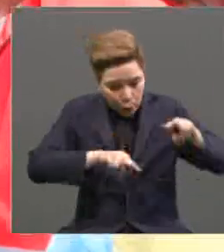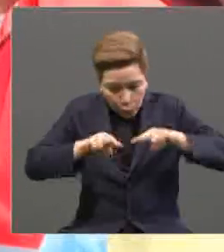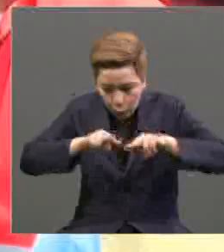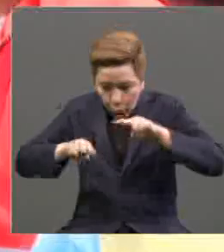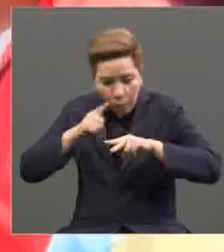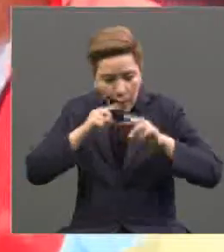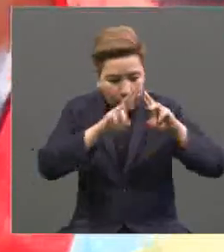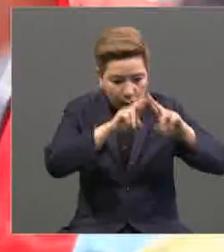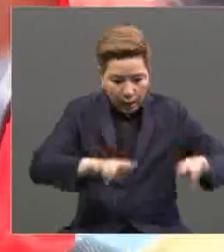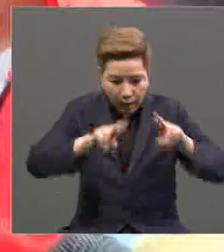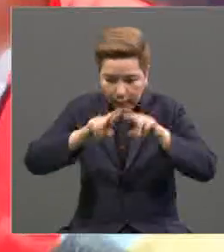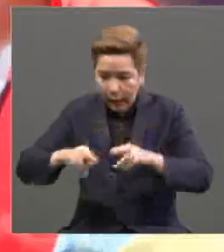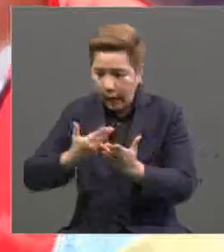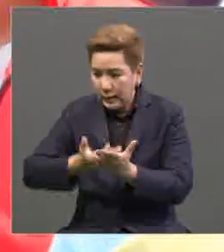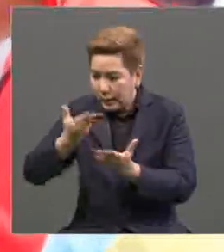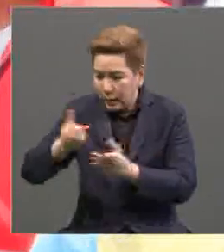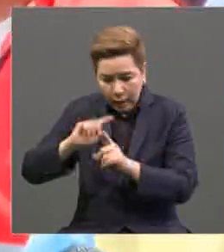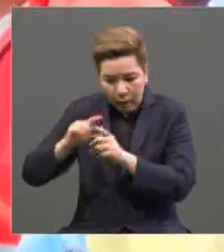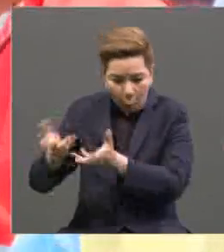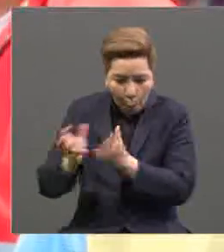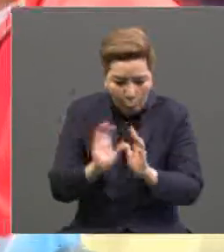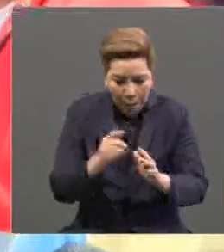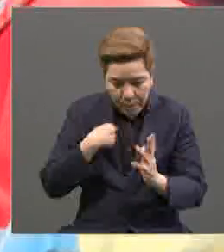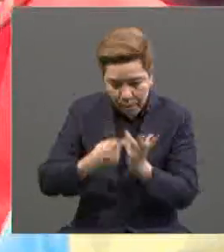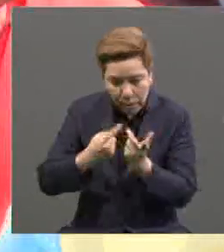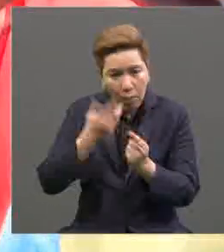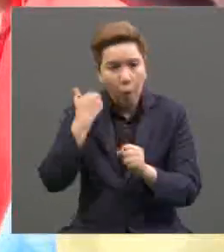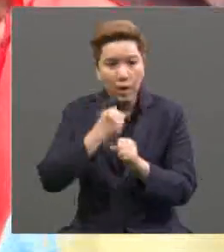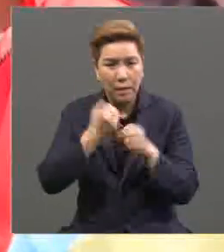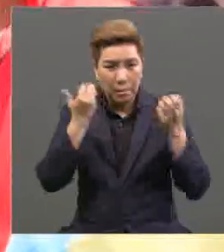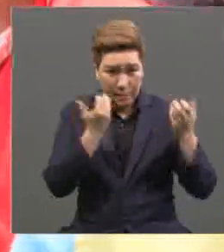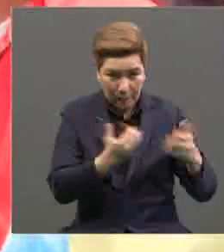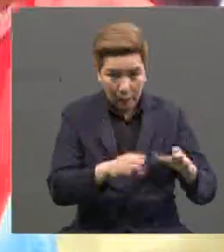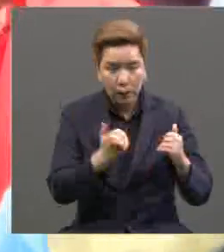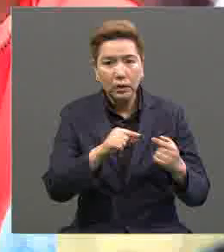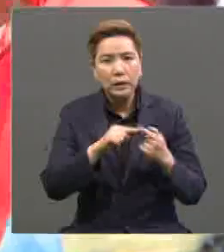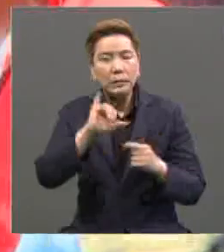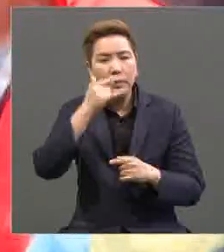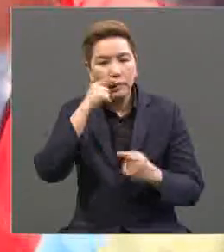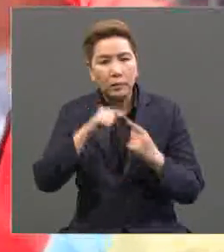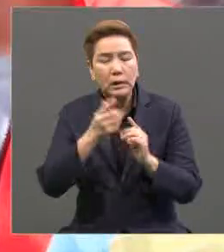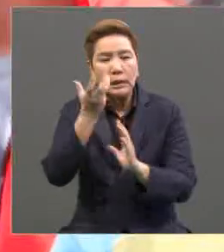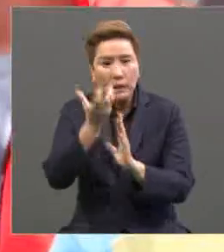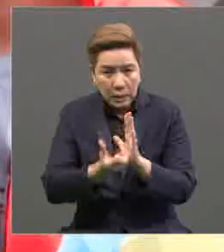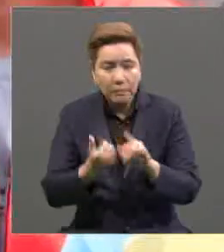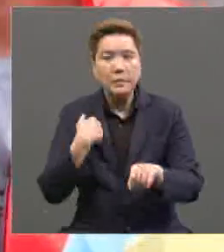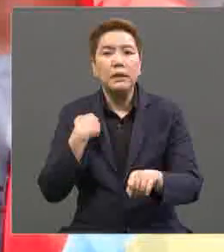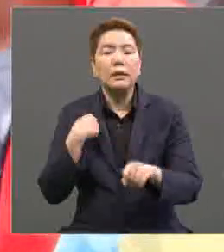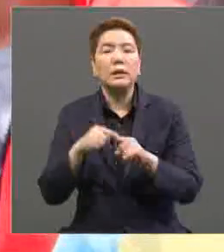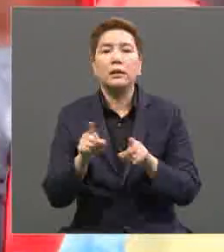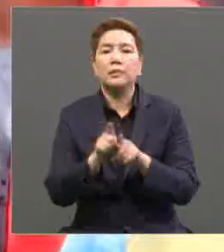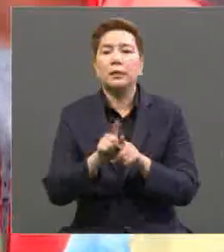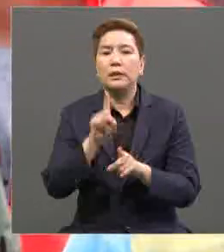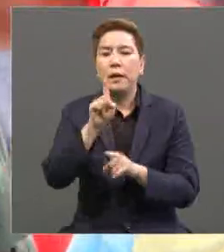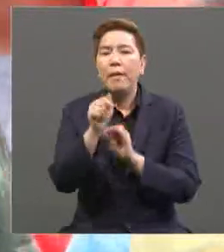ให้ตรวจสอบให้ดำเข้าดำเนินการตรวจสอบในทุกพื้นที่นะครับเราก็ดำเนินการมาตั้งแต่ตอนนั้นนะครับก็อาจจะมีหลงเหลืออยู่ผู้ค้ากันบ้างนะครับที่ยังแบ